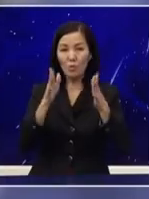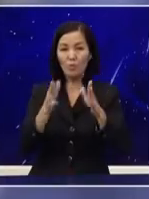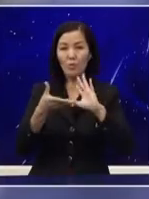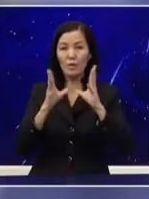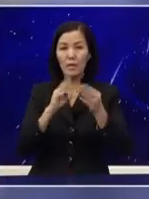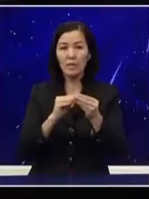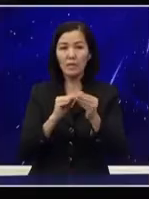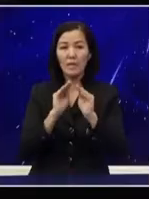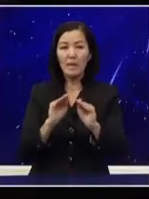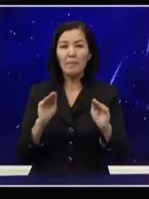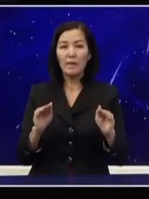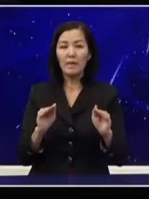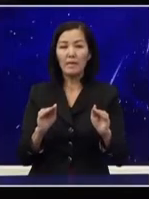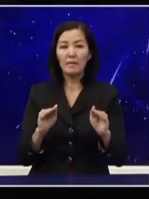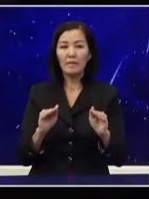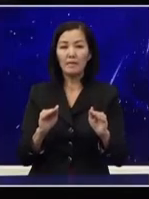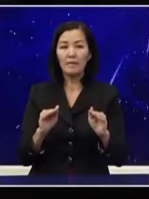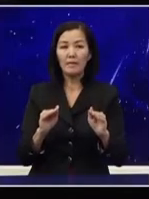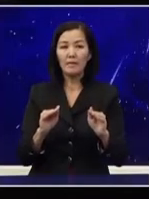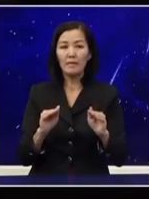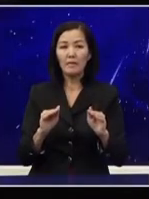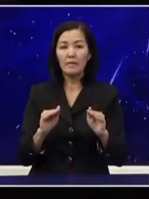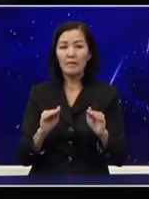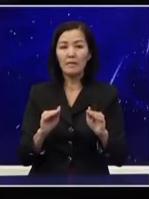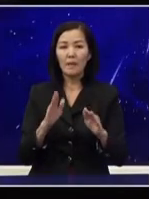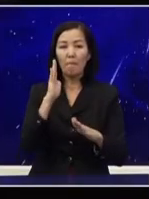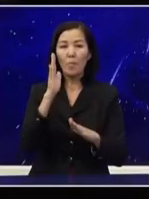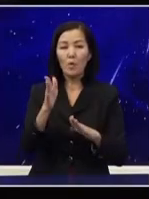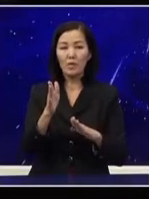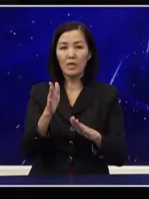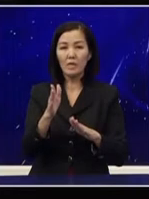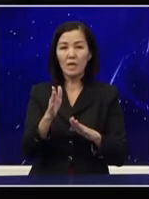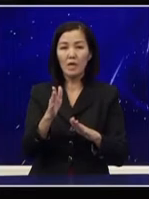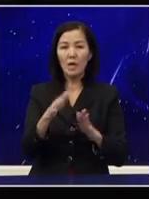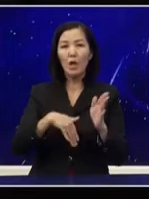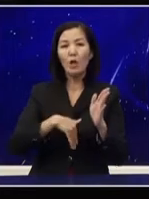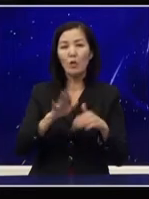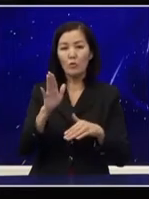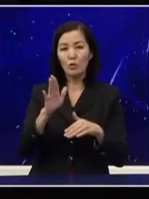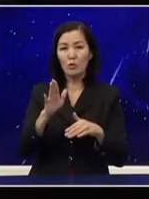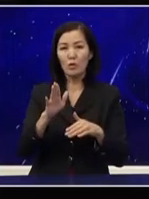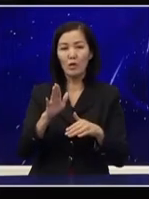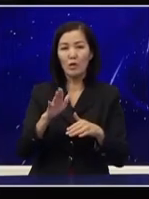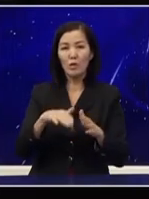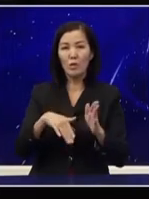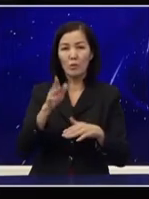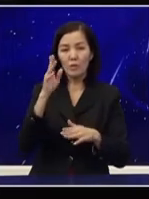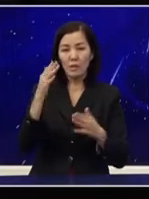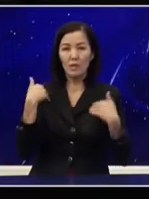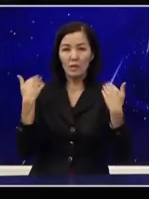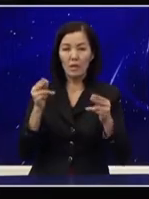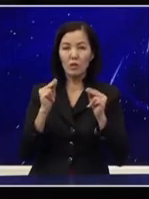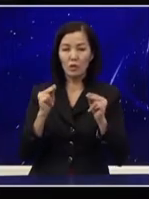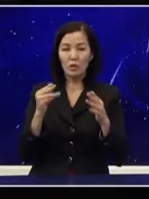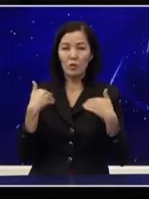нәтижесі. Балаларымызға, оқушыларымызға күш-жігер тілеп, болашақта жақсы маман боп қалыптасуыңызға тілектеспін. Тағы да шын жүректен